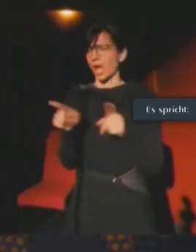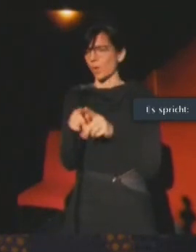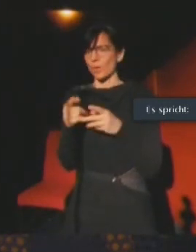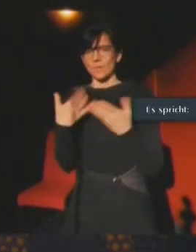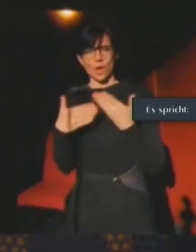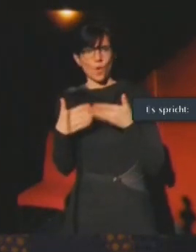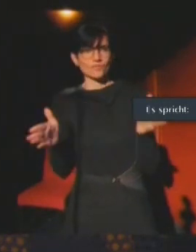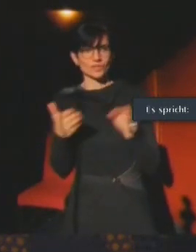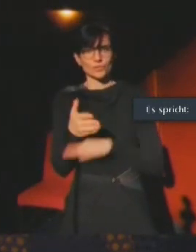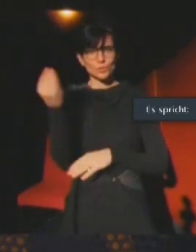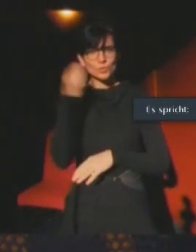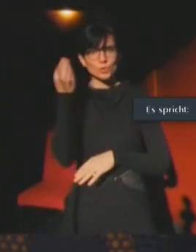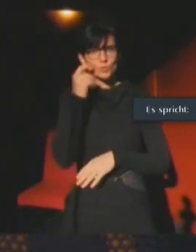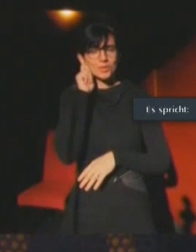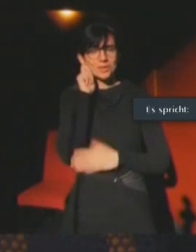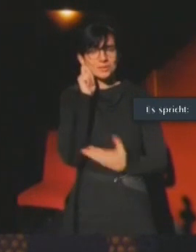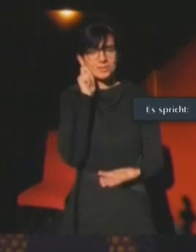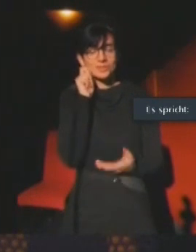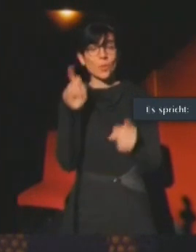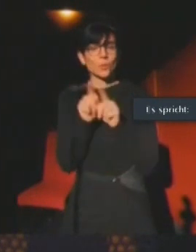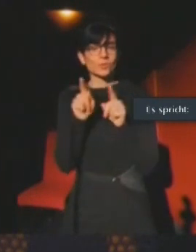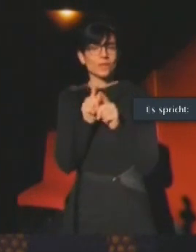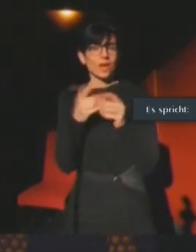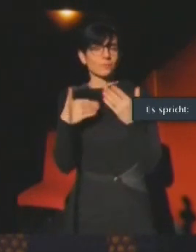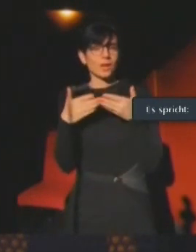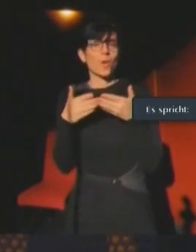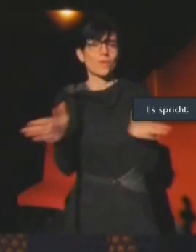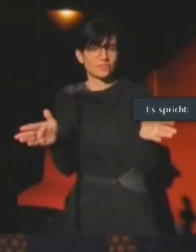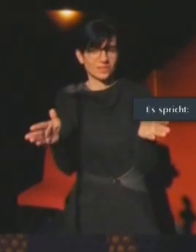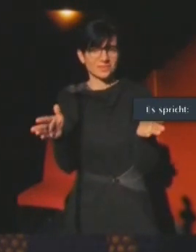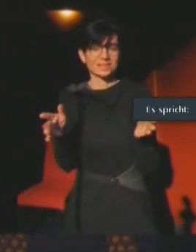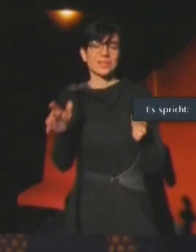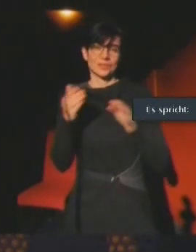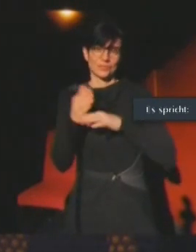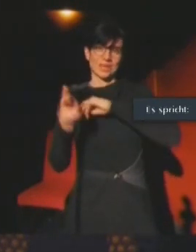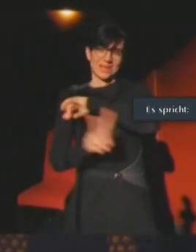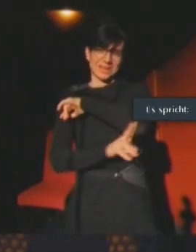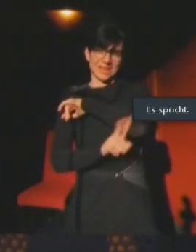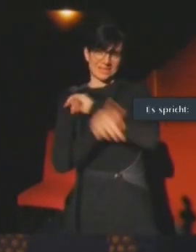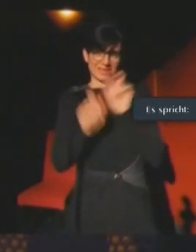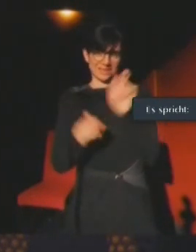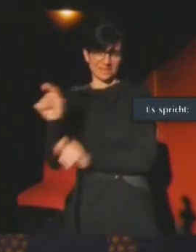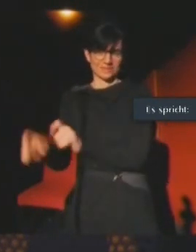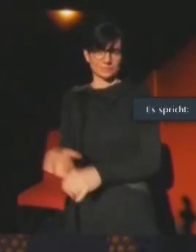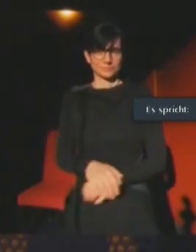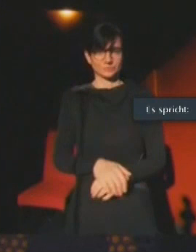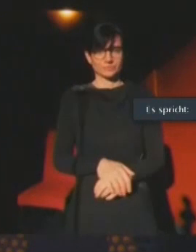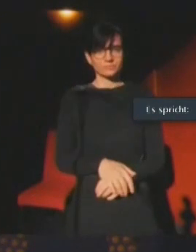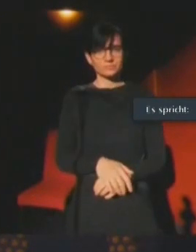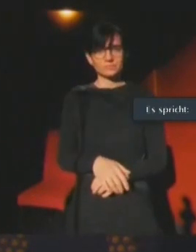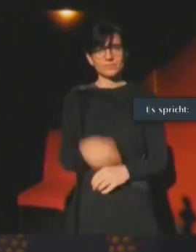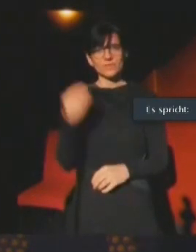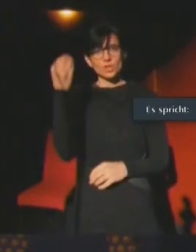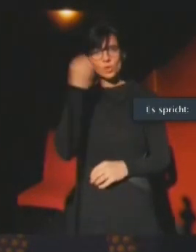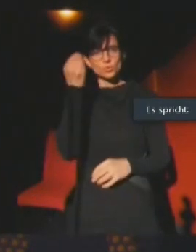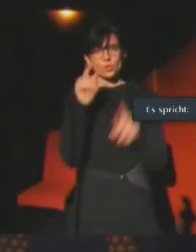auch für Schüler und Schülerinnen und besonders offen auch für Lehrlinge. Schulen haben ein